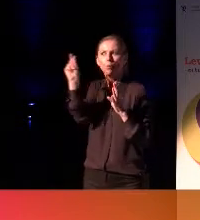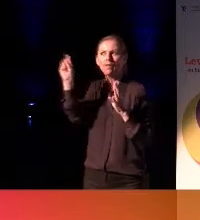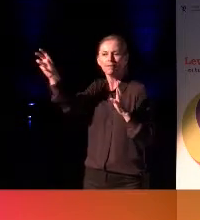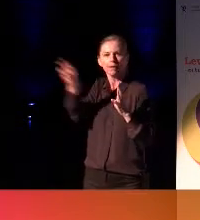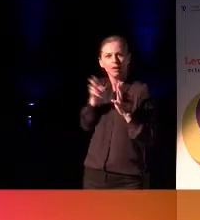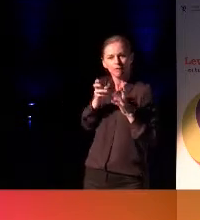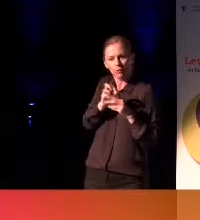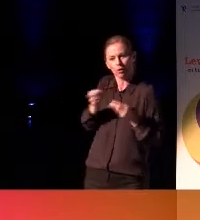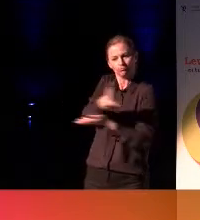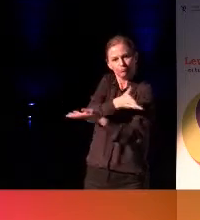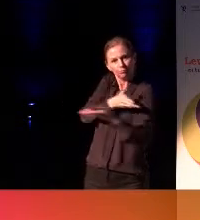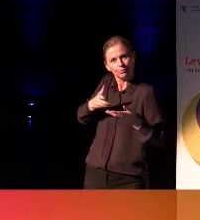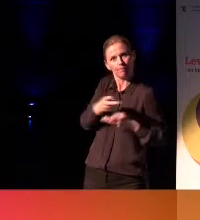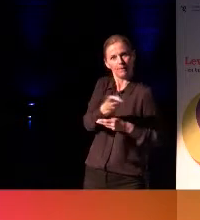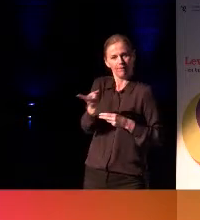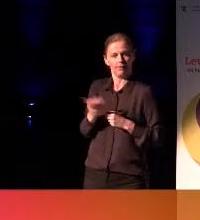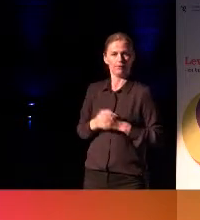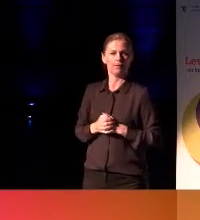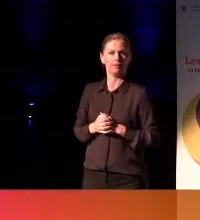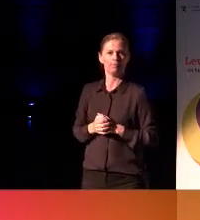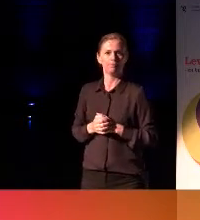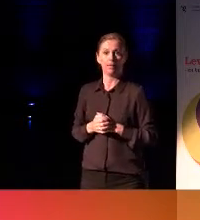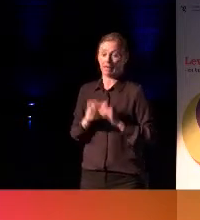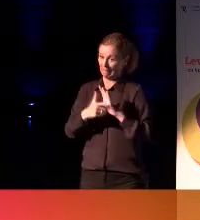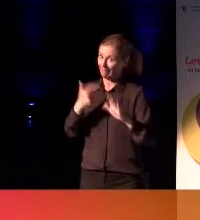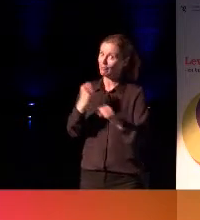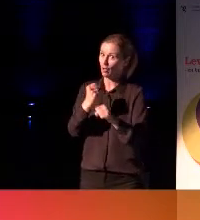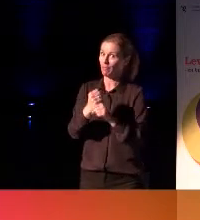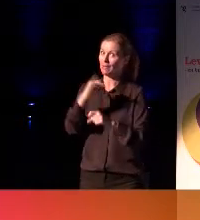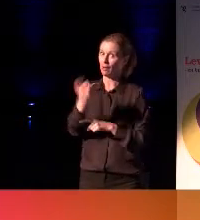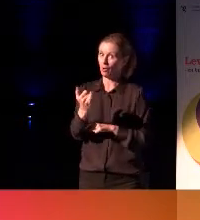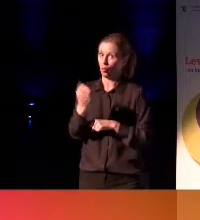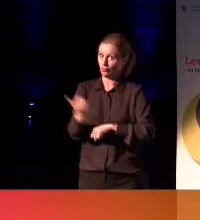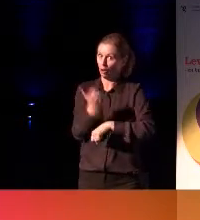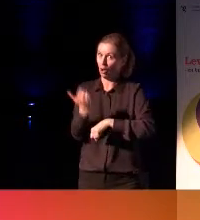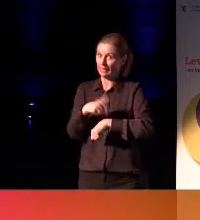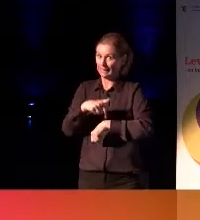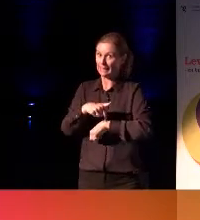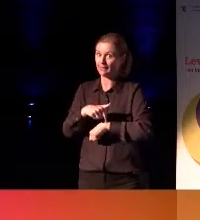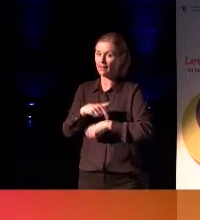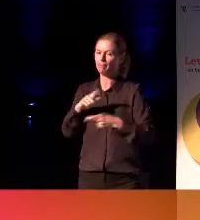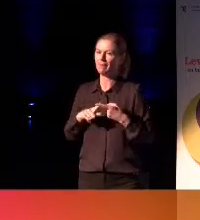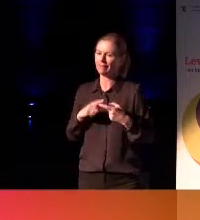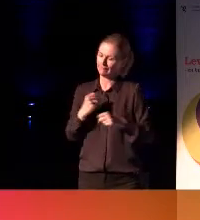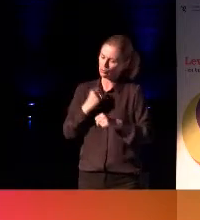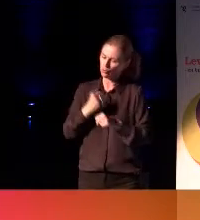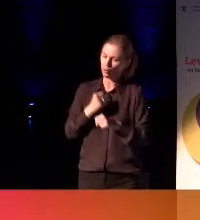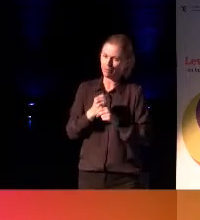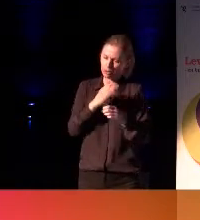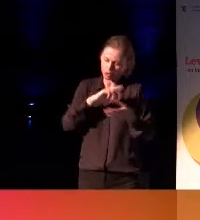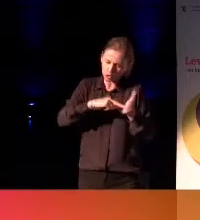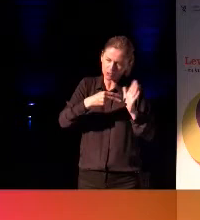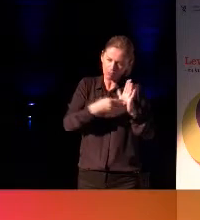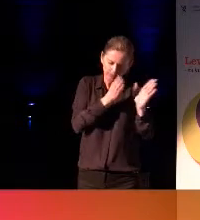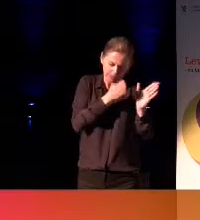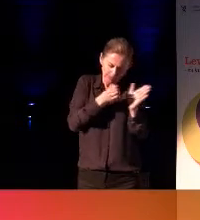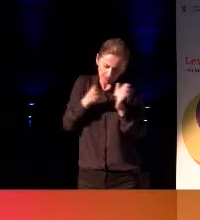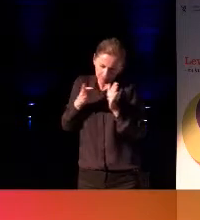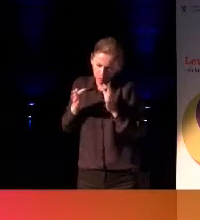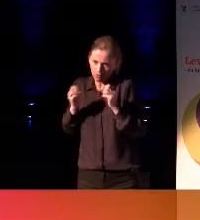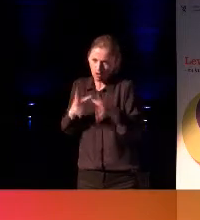få det til å samspille med det øvrige. Det er et krevende arbeid. Det tar tid, men vi jobber helt systematisk med å få det